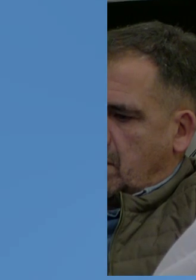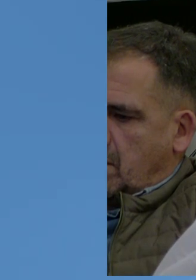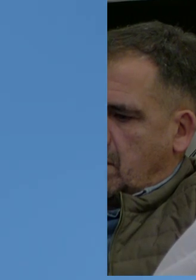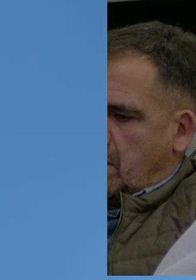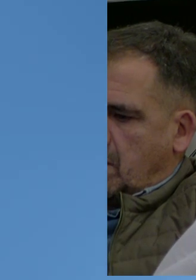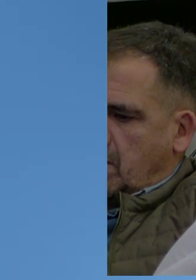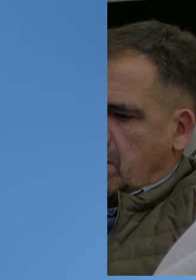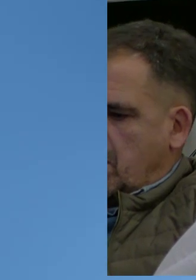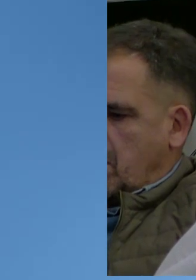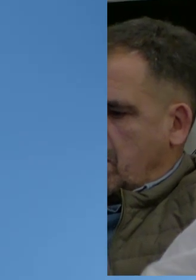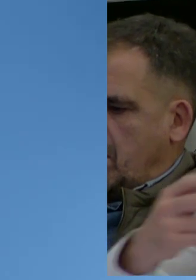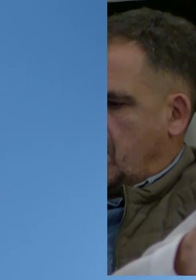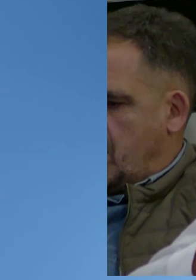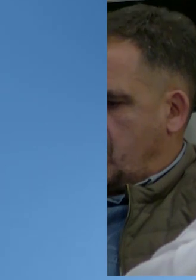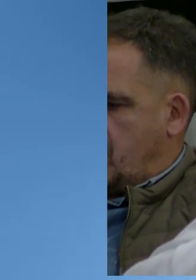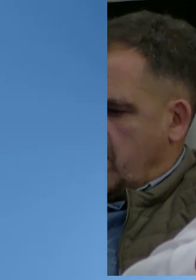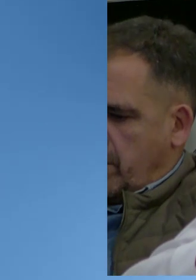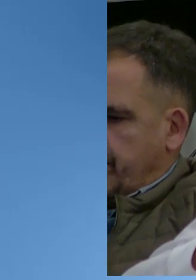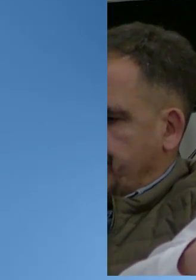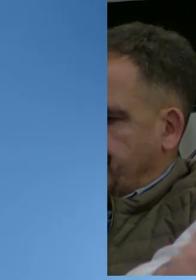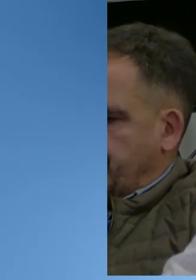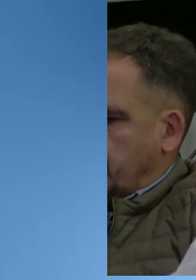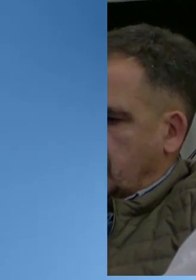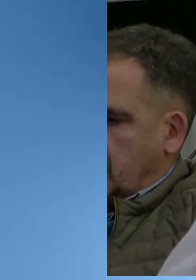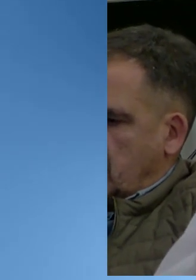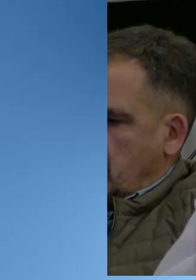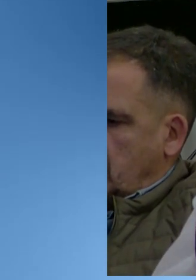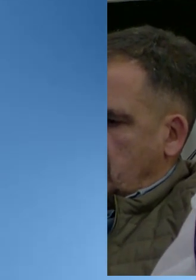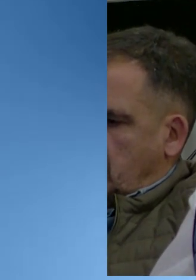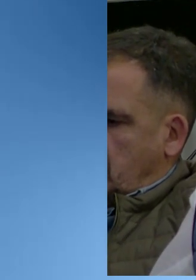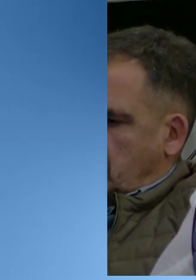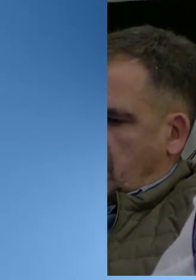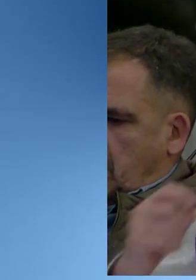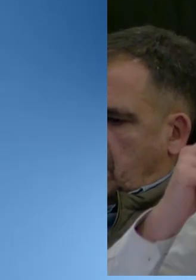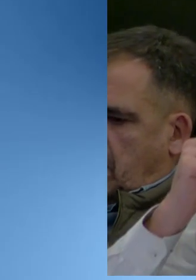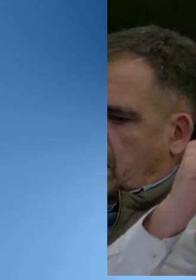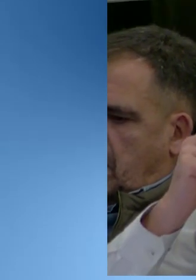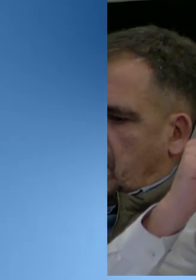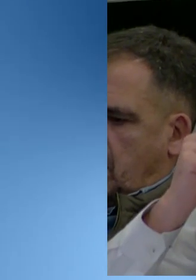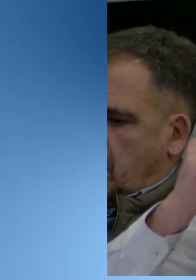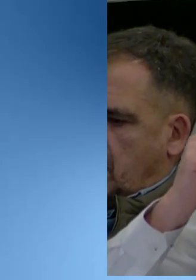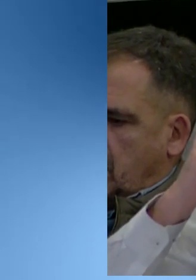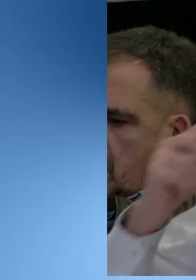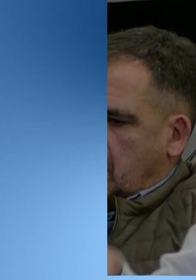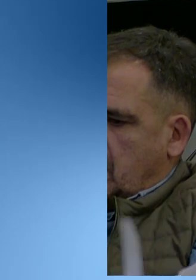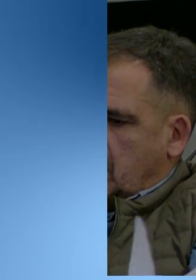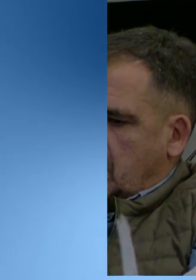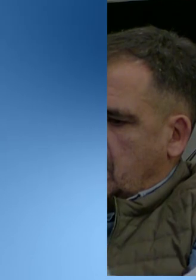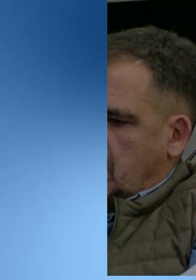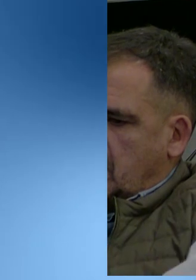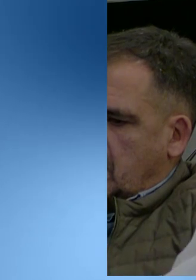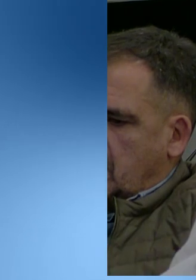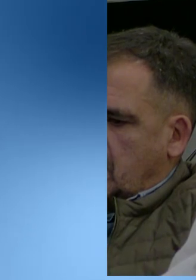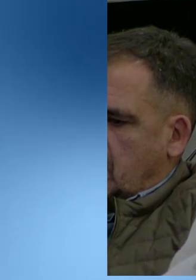cetera juste dire que c'est très intéressant le travail qui qui est quand même dirigé par la CAF puisque c'est eux qui